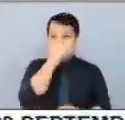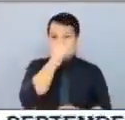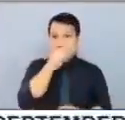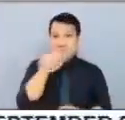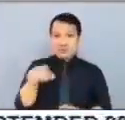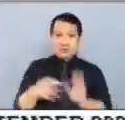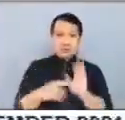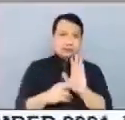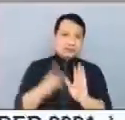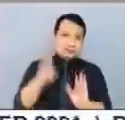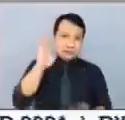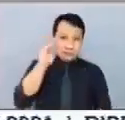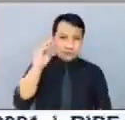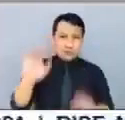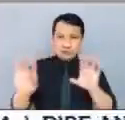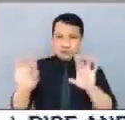end.